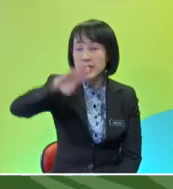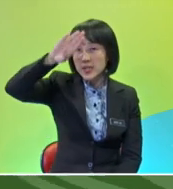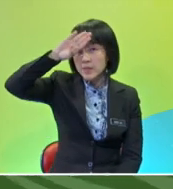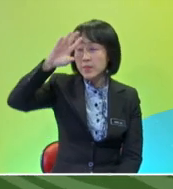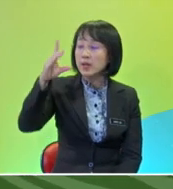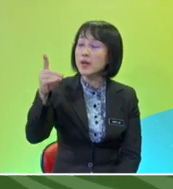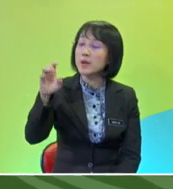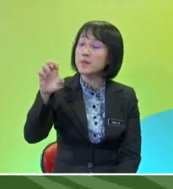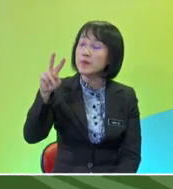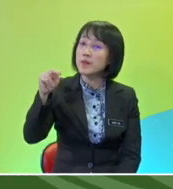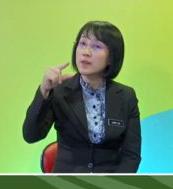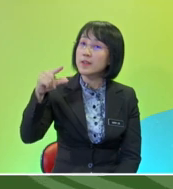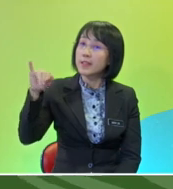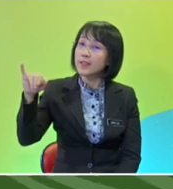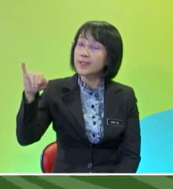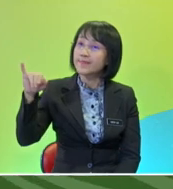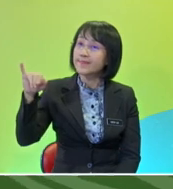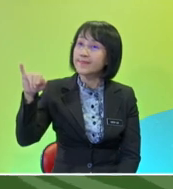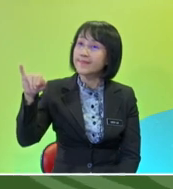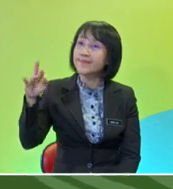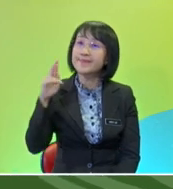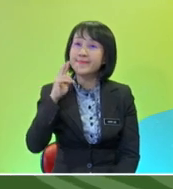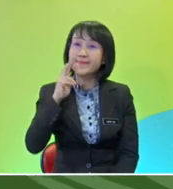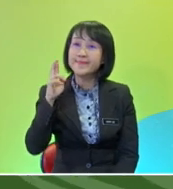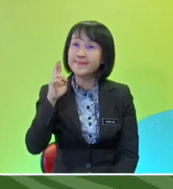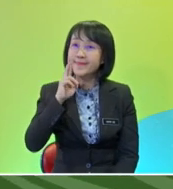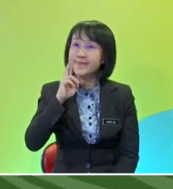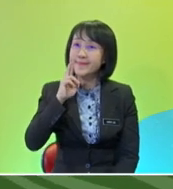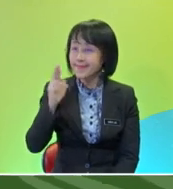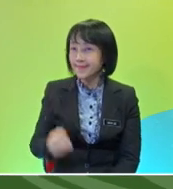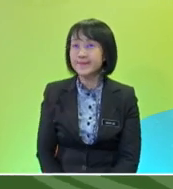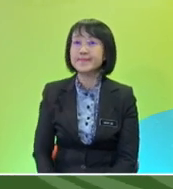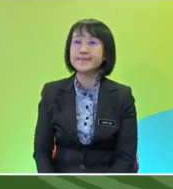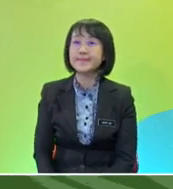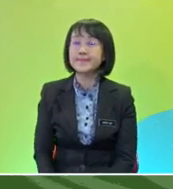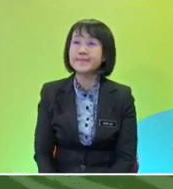denggi. Boleh angkat tangan? Okey, Ruhil. Wah, laju.